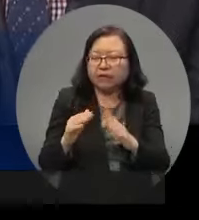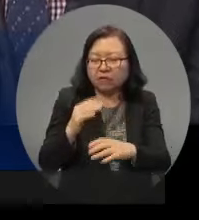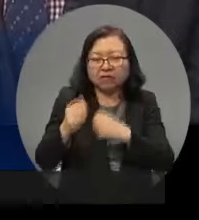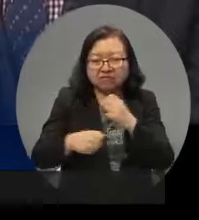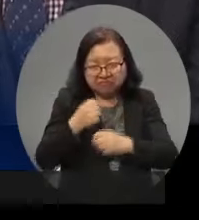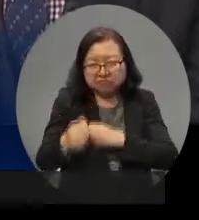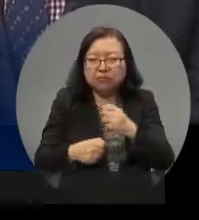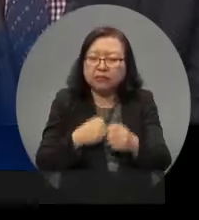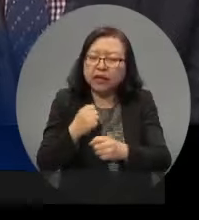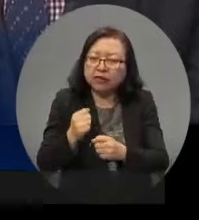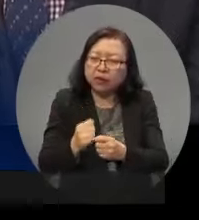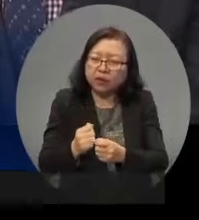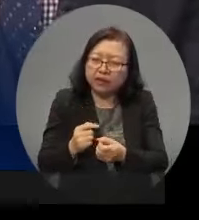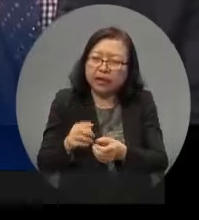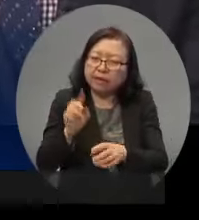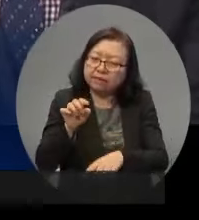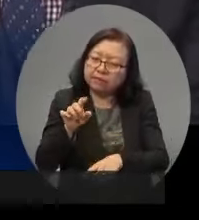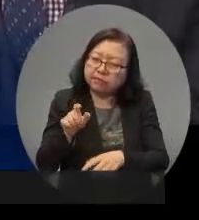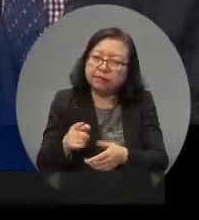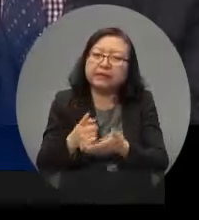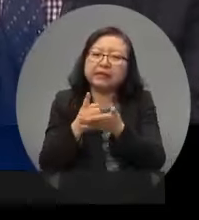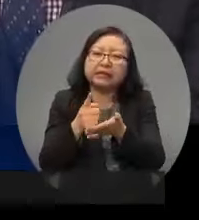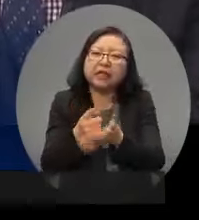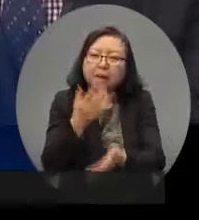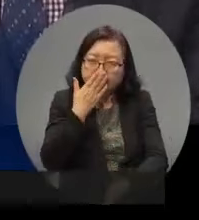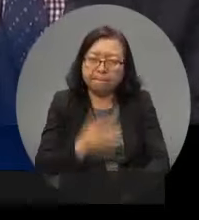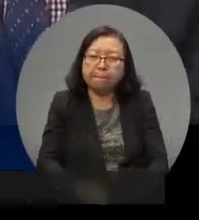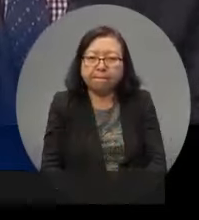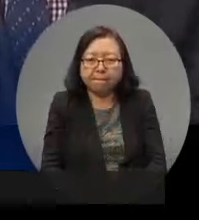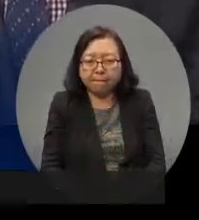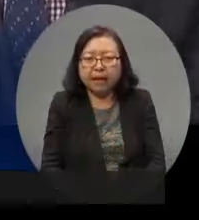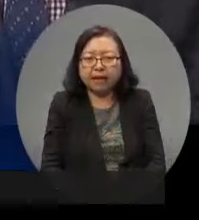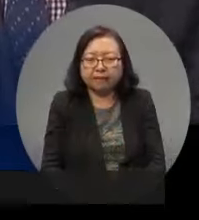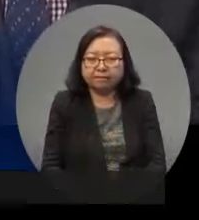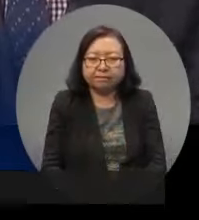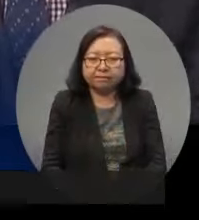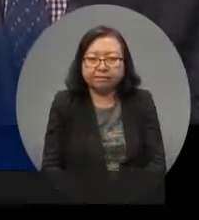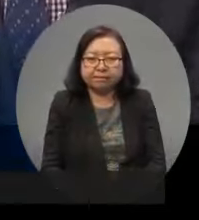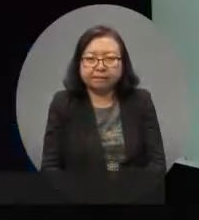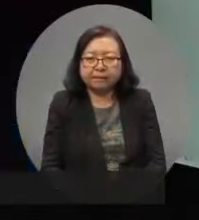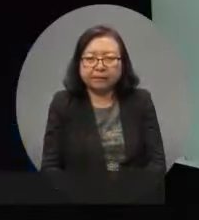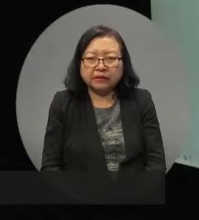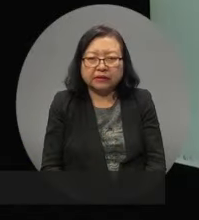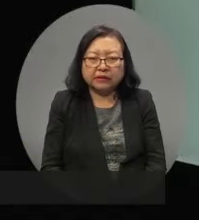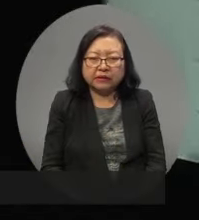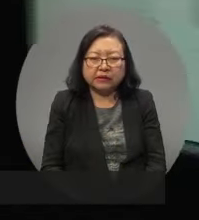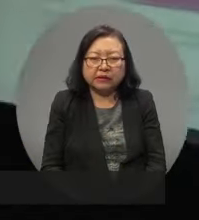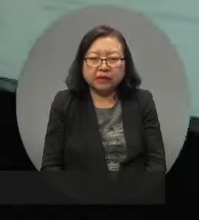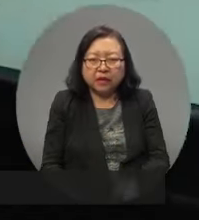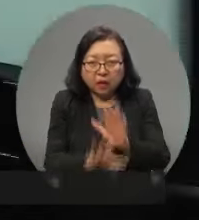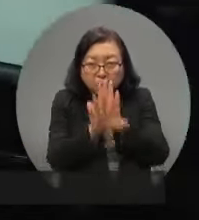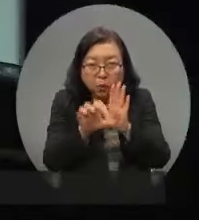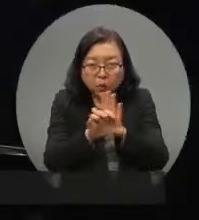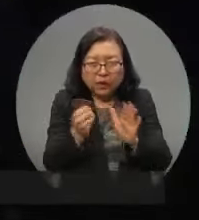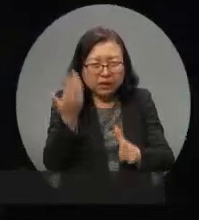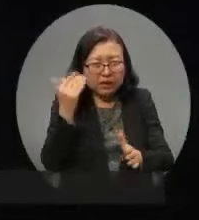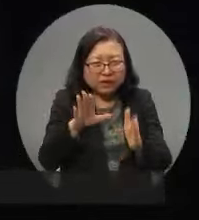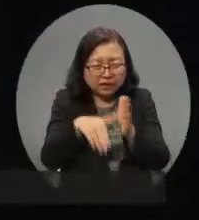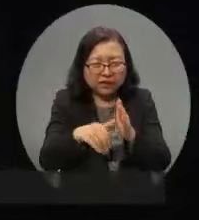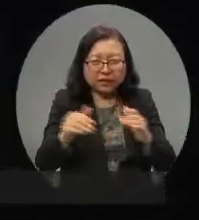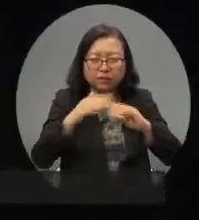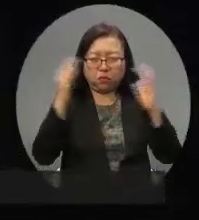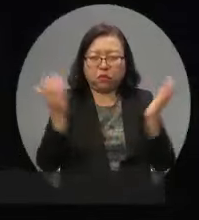뭐 인터넷을 통해서 신청할 수 있기 때문에 어디서 신청할 수 있습니다 코로나 시절 전국민을